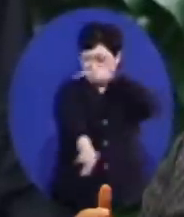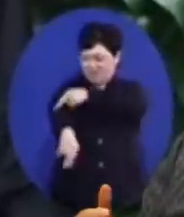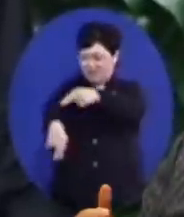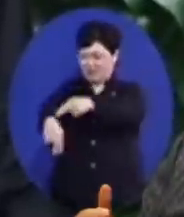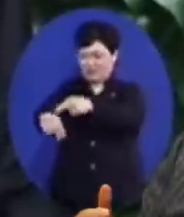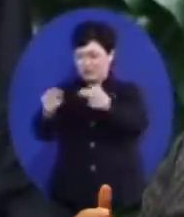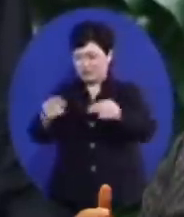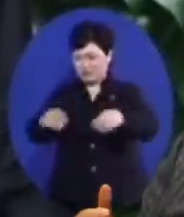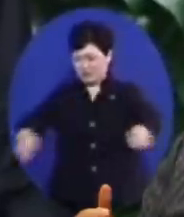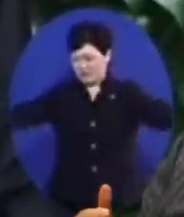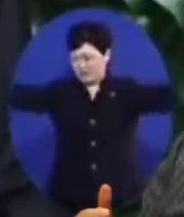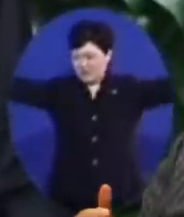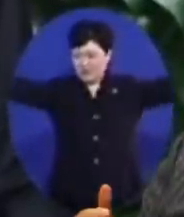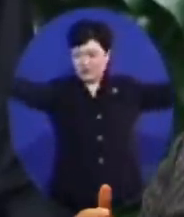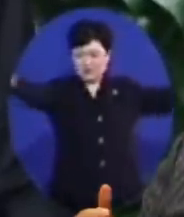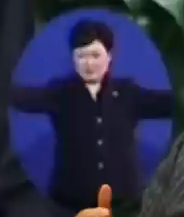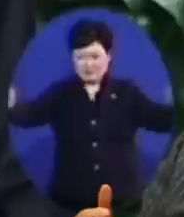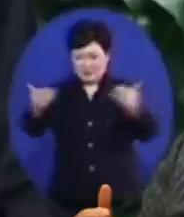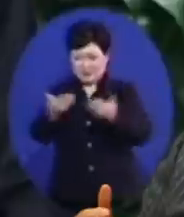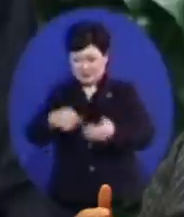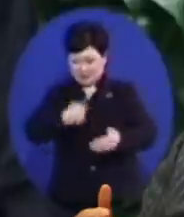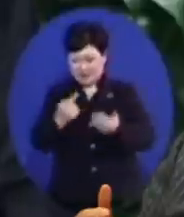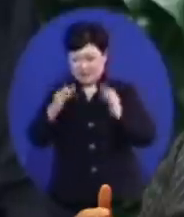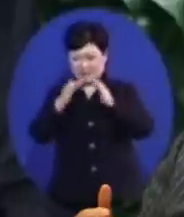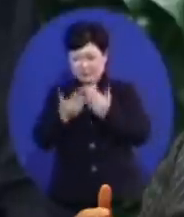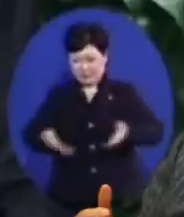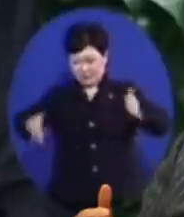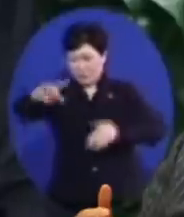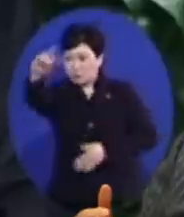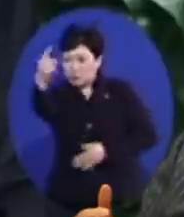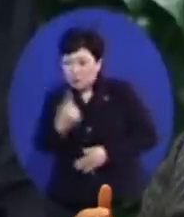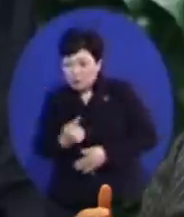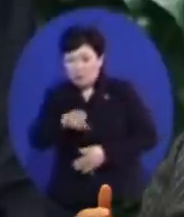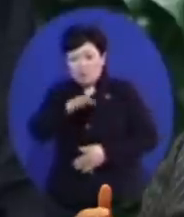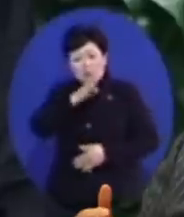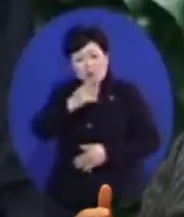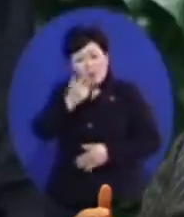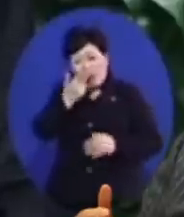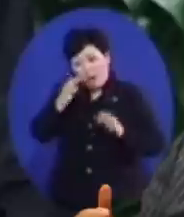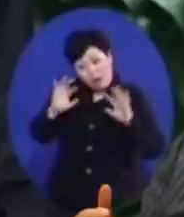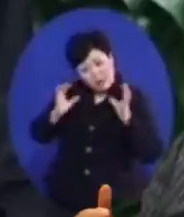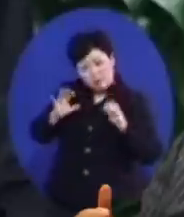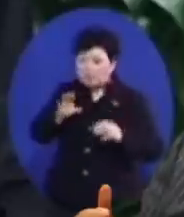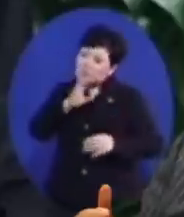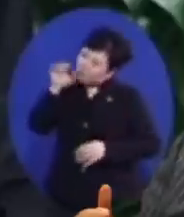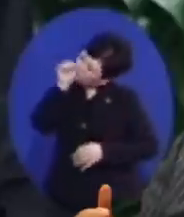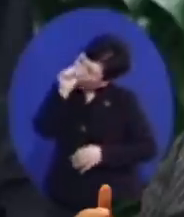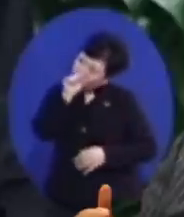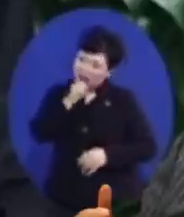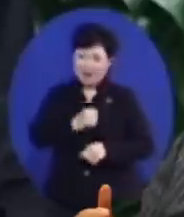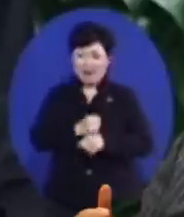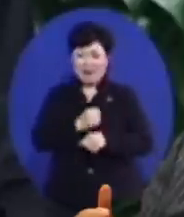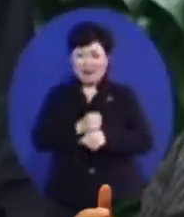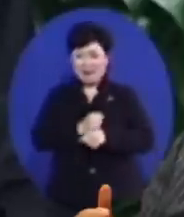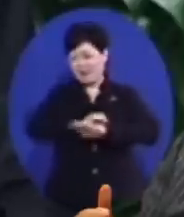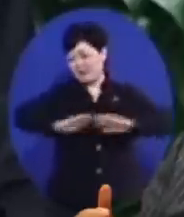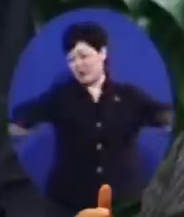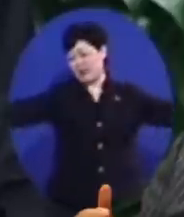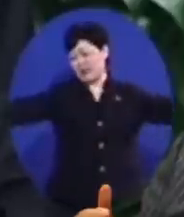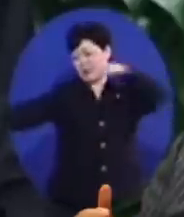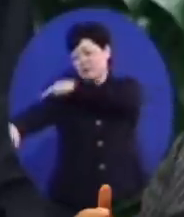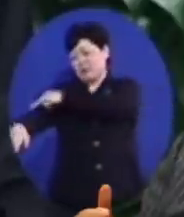둥지로 데려와요. 아, 그러니까 이게 참 좋다 말입니다. 아니, 그냥 날개만 타는 것이